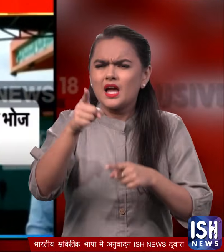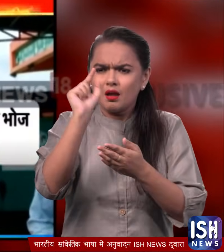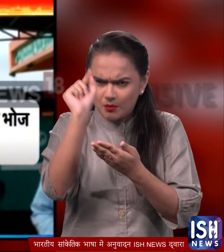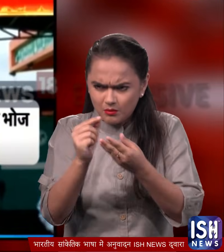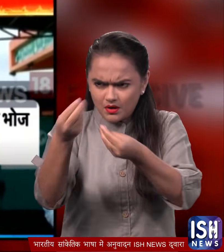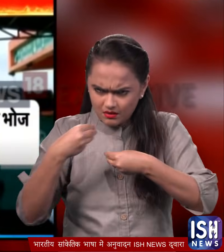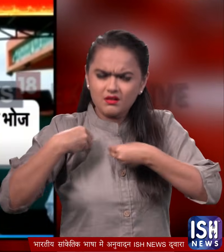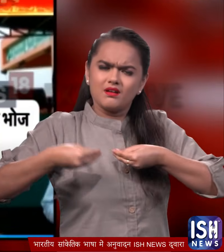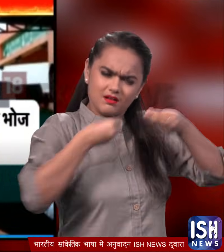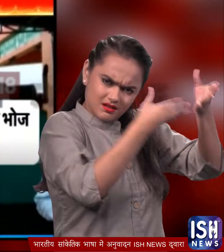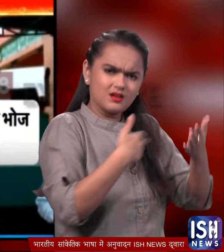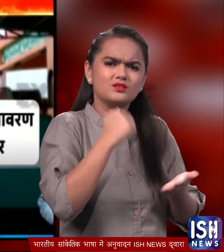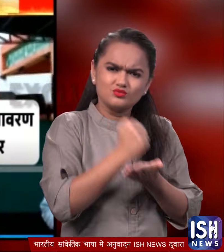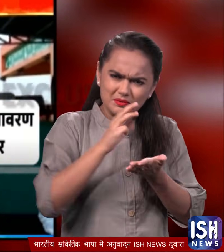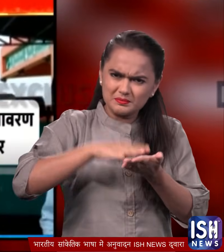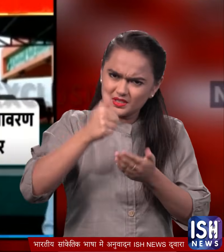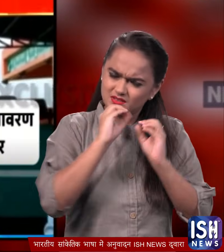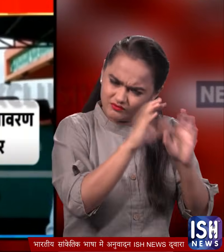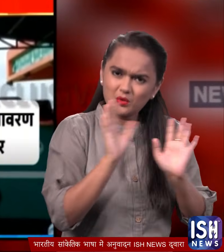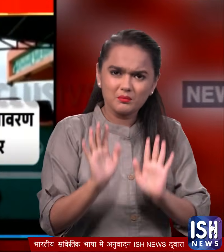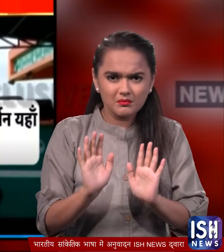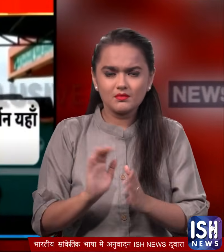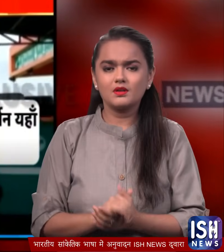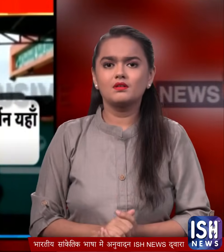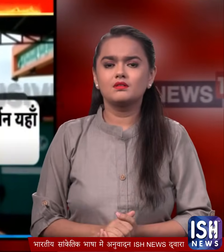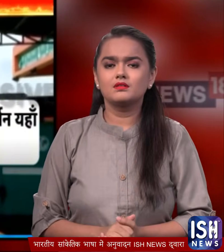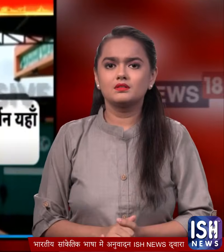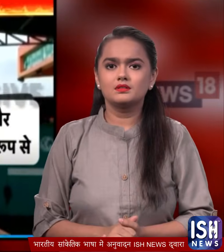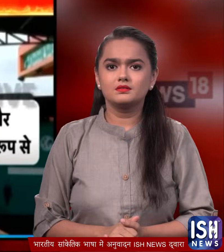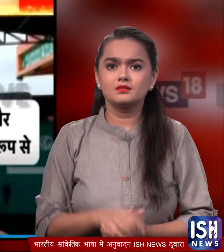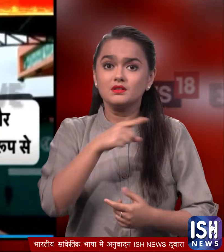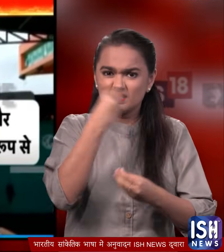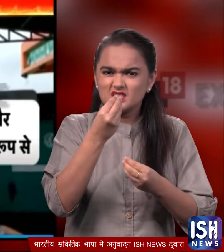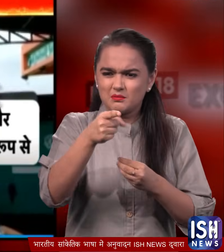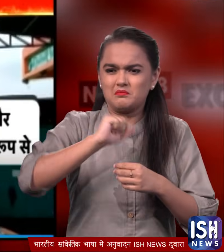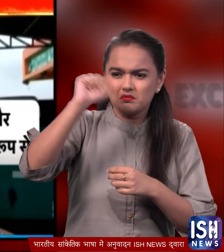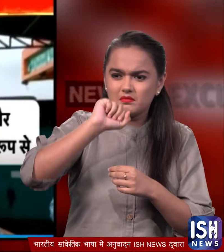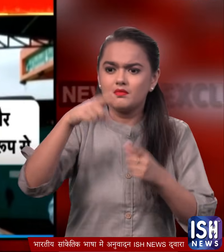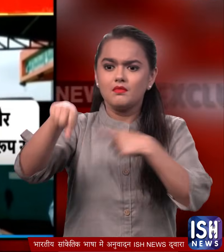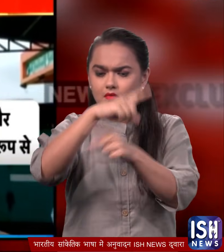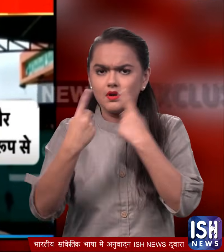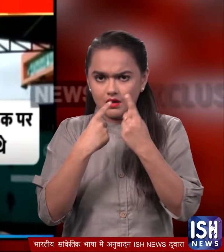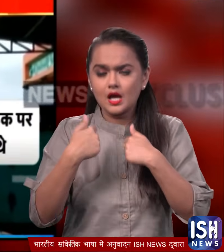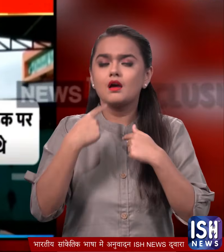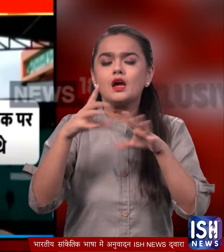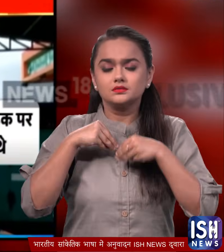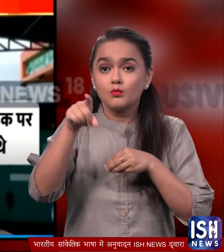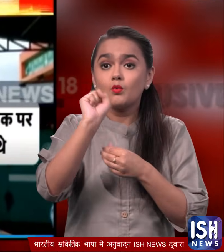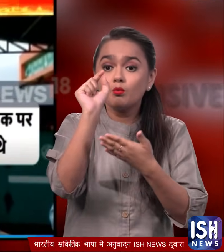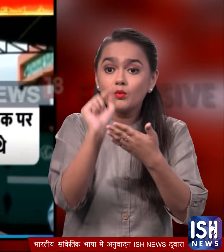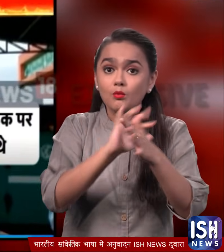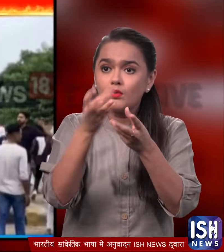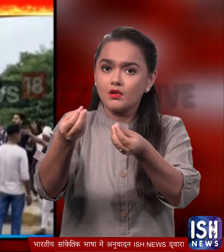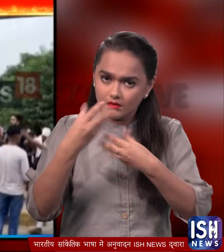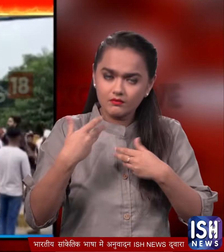दिया। सम्राट मिहिर भोज जी की प्रतिमा के अनावरण को लेकर विरोध पर यहाँ प्रदर्शन कर रहे थे और अनावश्यक रूप से यहाँ पे सड़क पे